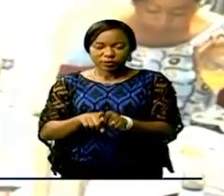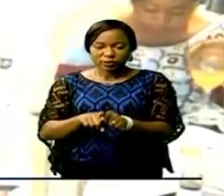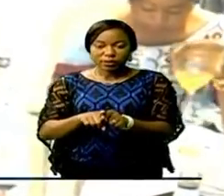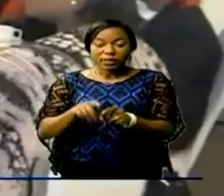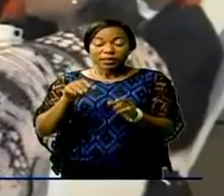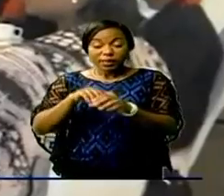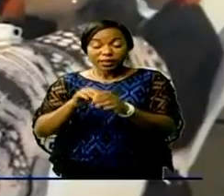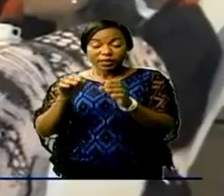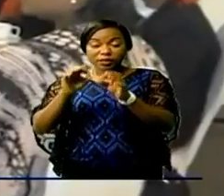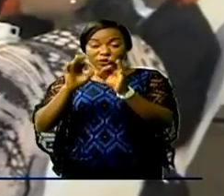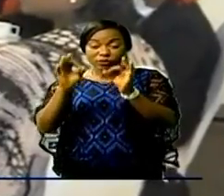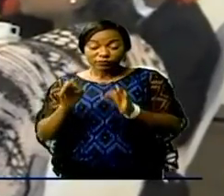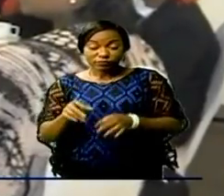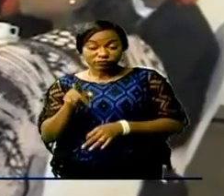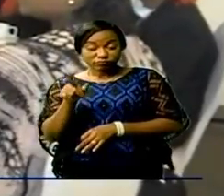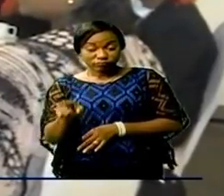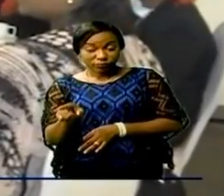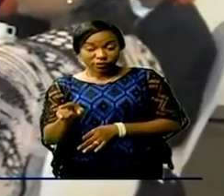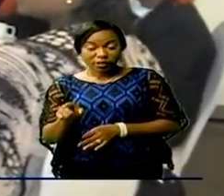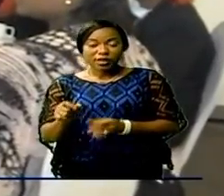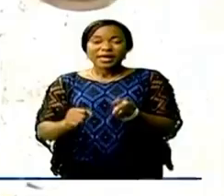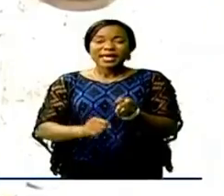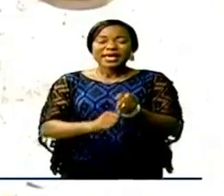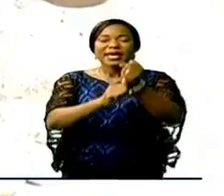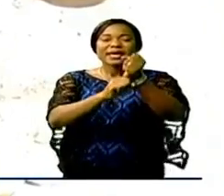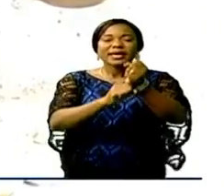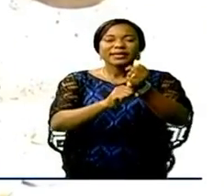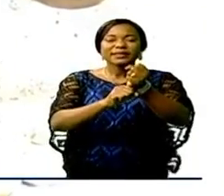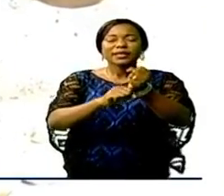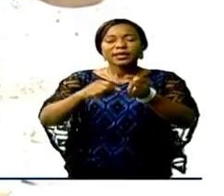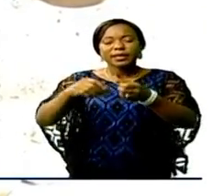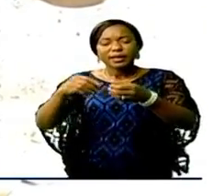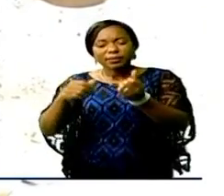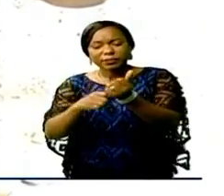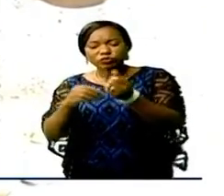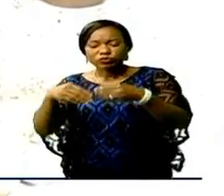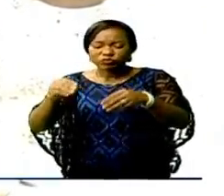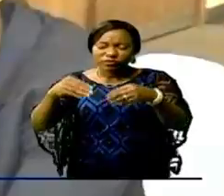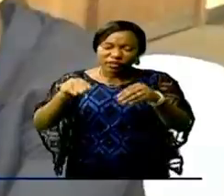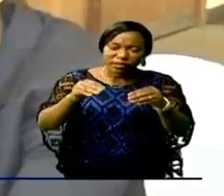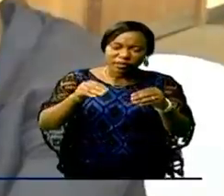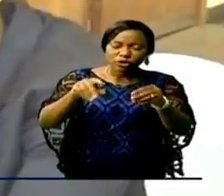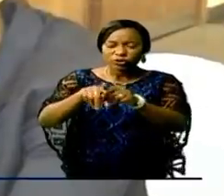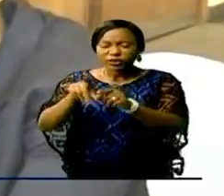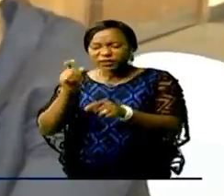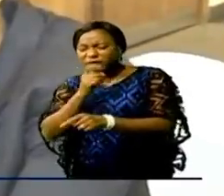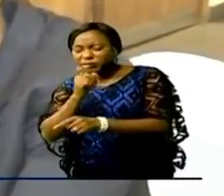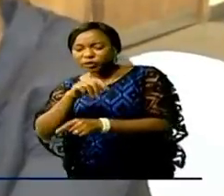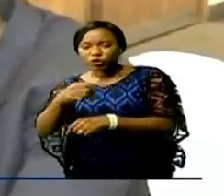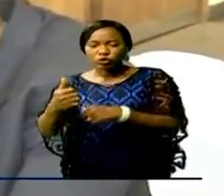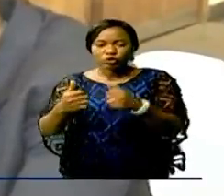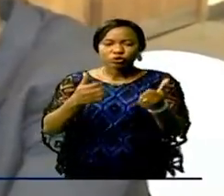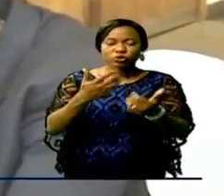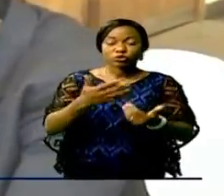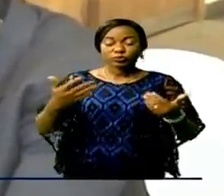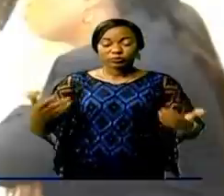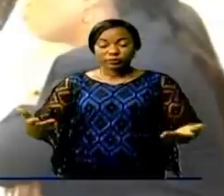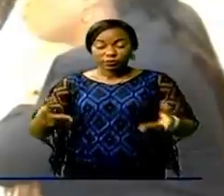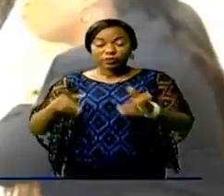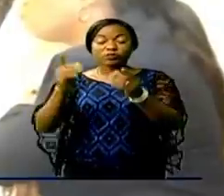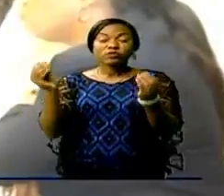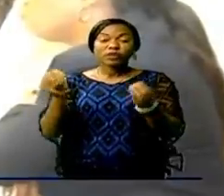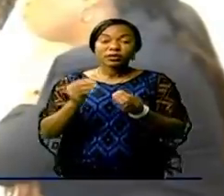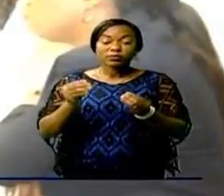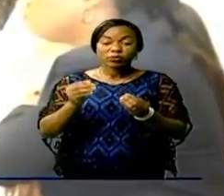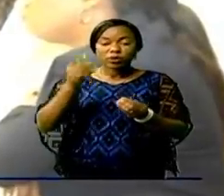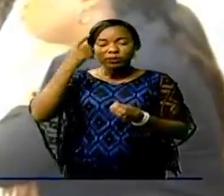Cette structure s'est dit prête à aider les entrepreneurs locaux dans leur parcours afin de garantir le développement d'un futur champion ou championne en